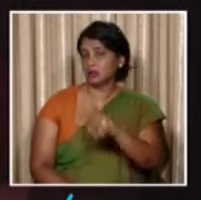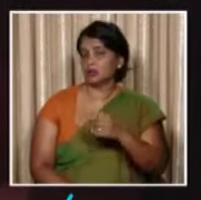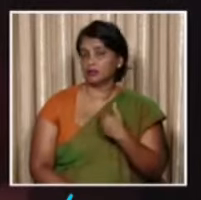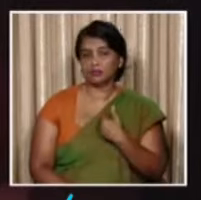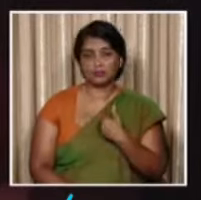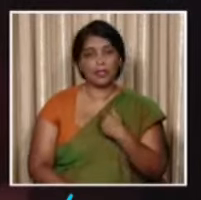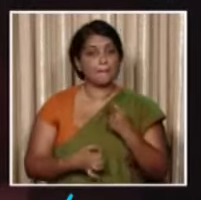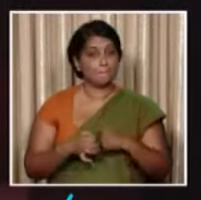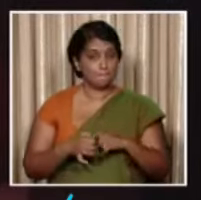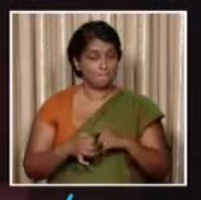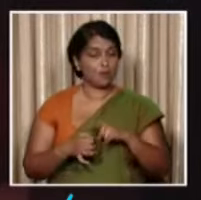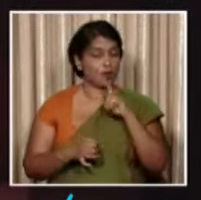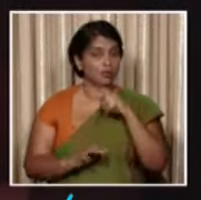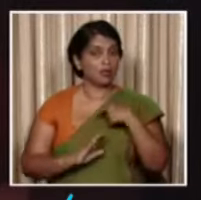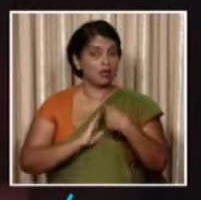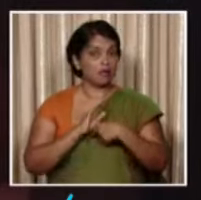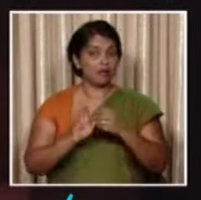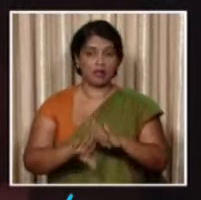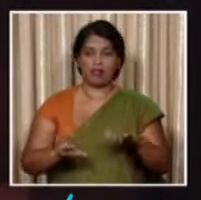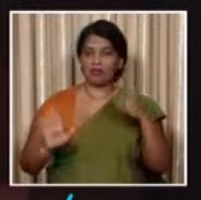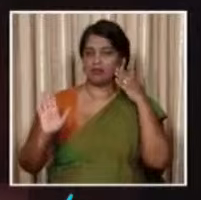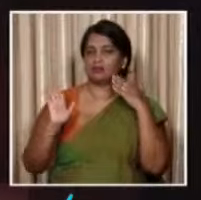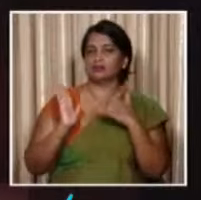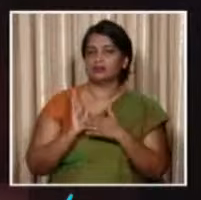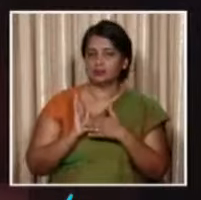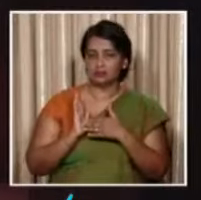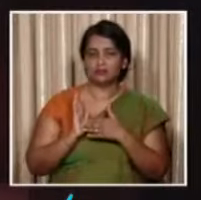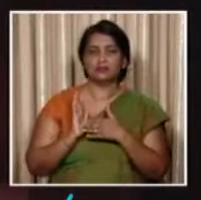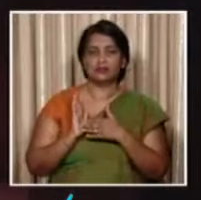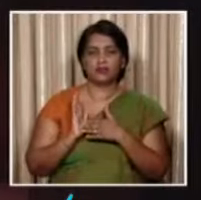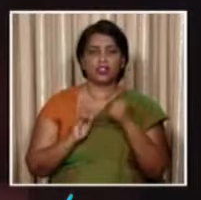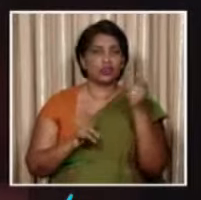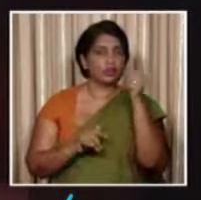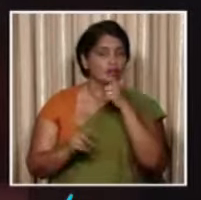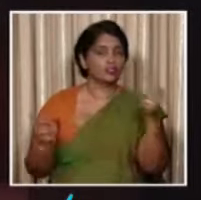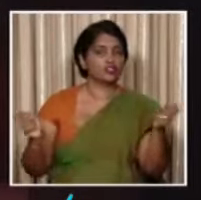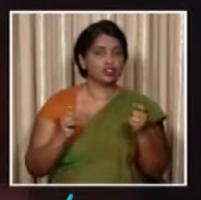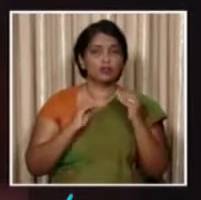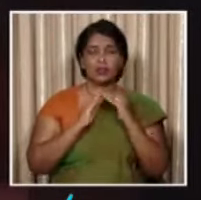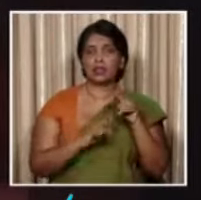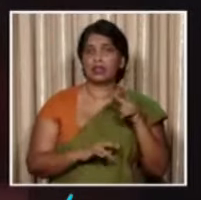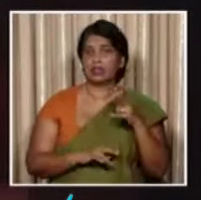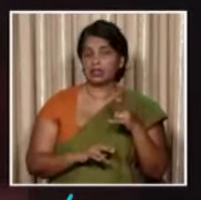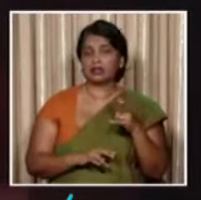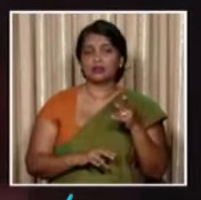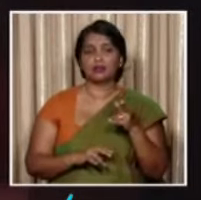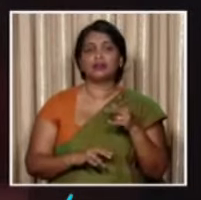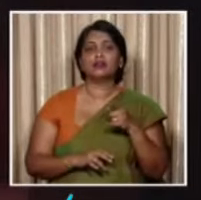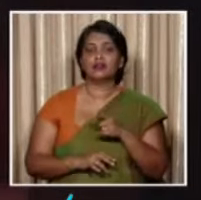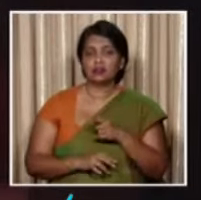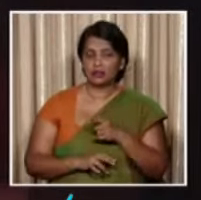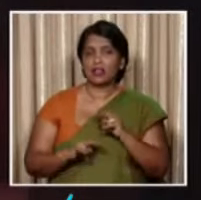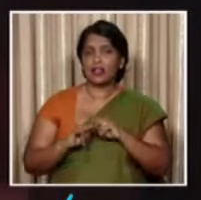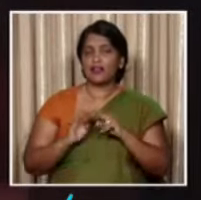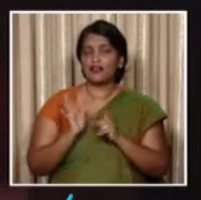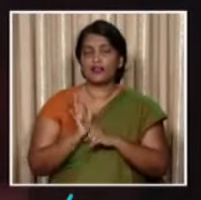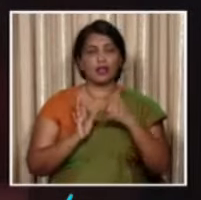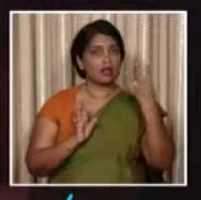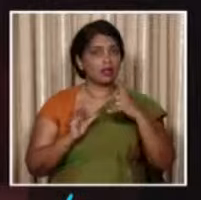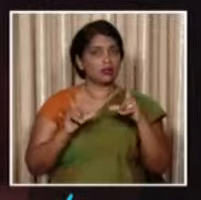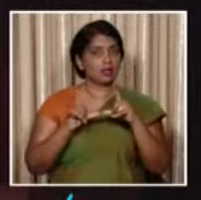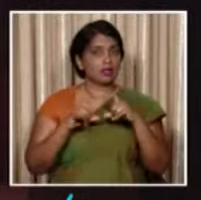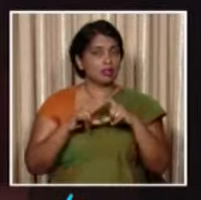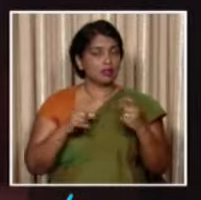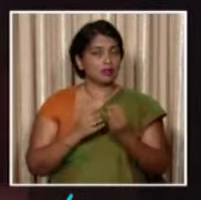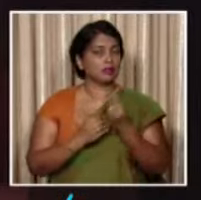මේ ප්‍රශ්නය අහන්නේ මේ රටේ දරු පරපුර වෙනුවේ. විපක්ෂ නැතුවයි වයින් ෂොප්ස් 200ක් මත්පැන් සුරාසල් FL4 බලපත්‍ර